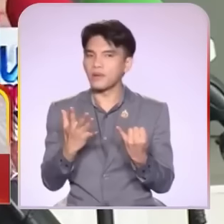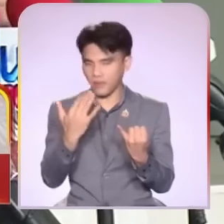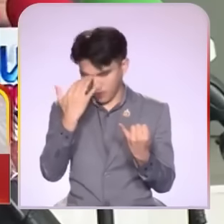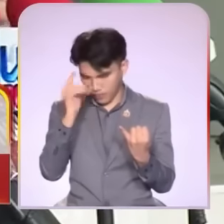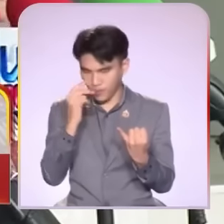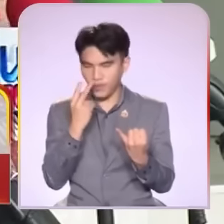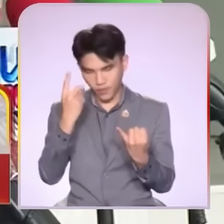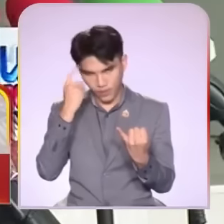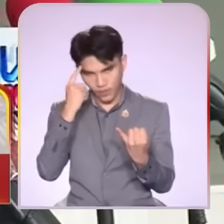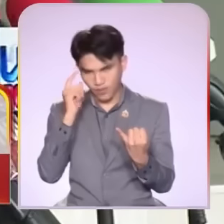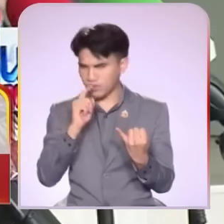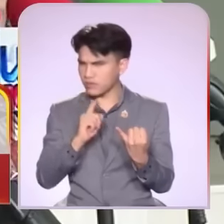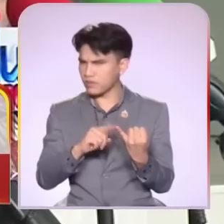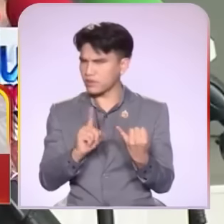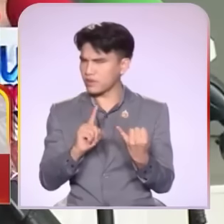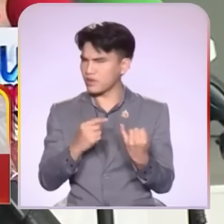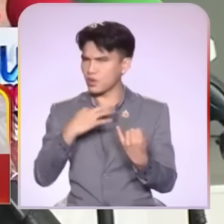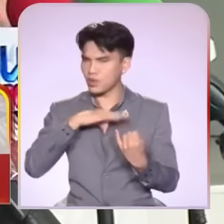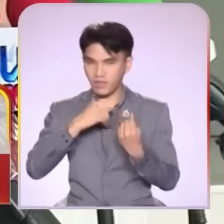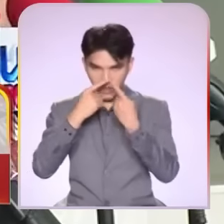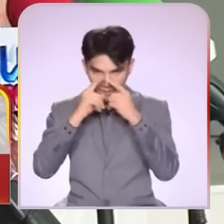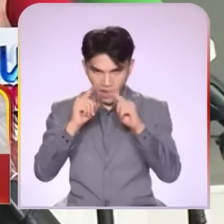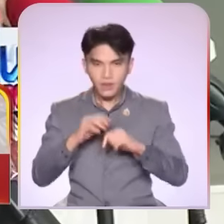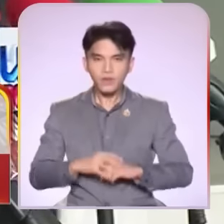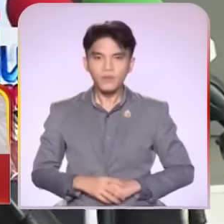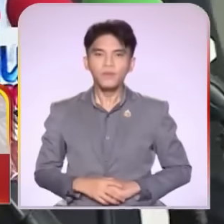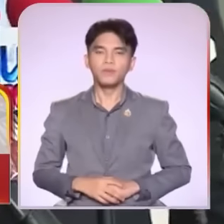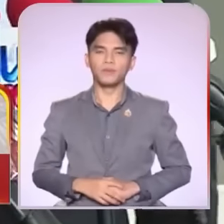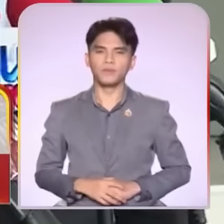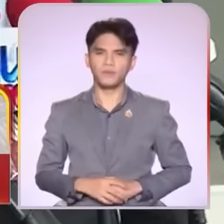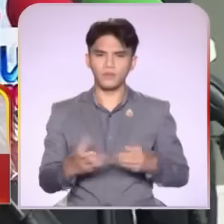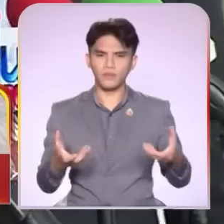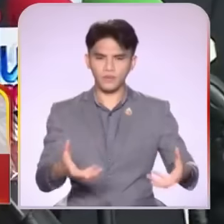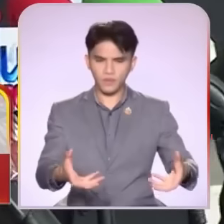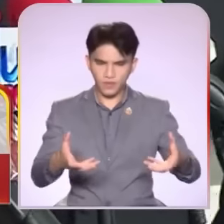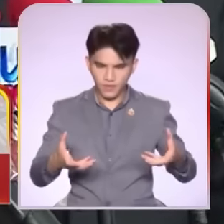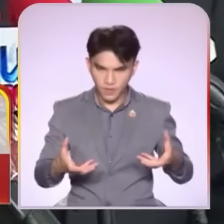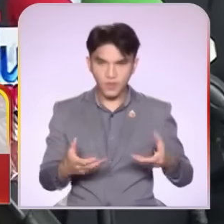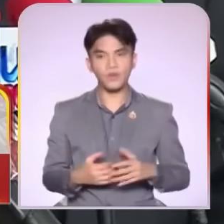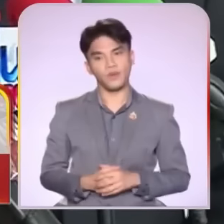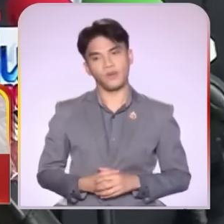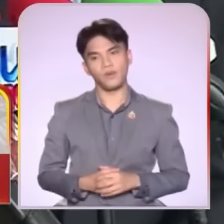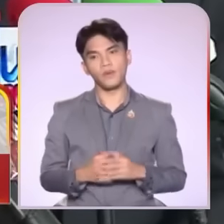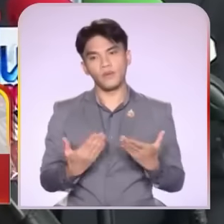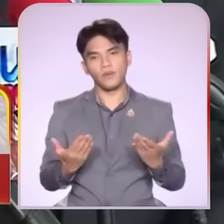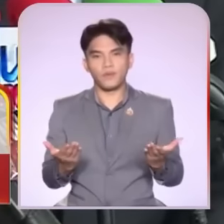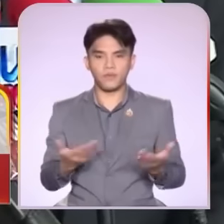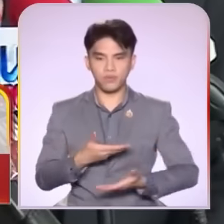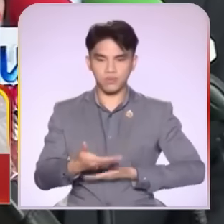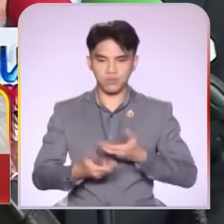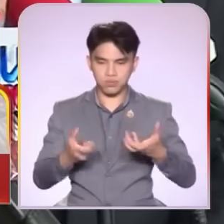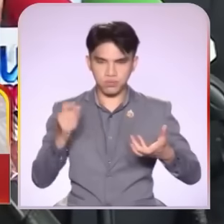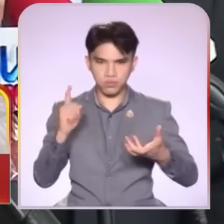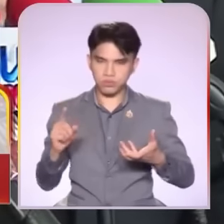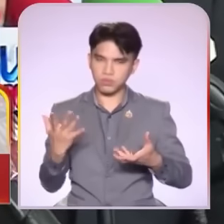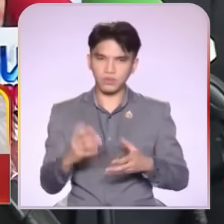ราะว่าเขาดูออกว่าเฮ้ยมันแปลกๆไม่ต้องทำอะไรให้ของเรามานะครับถ้าแบบนี้เนี่ยมันไม่มีการขายสินค้าจริ